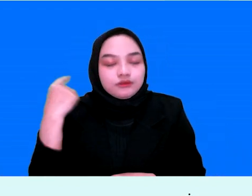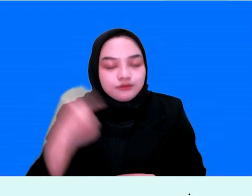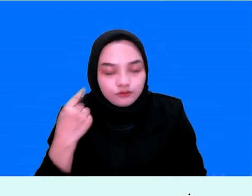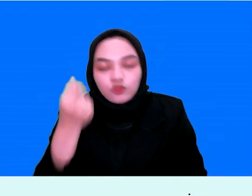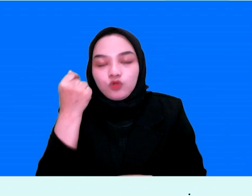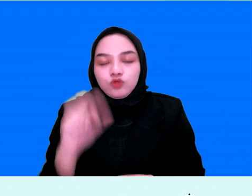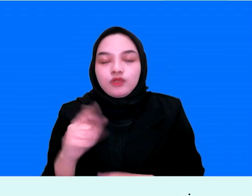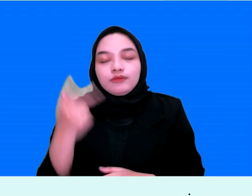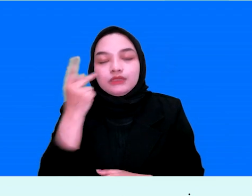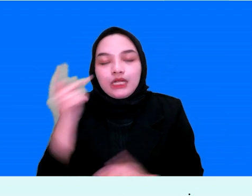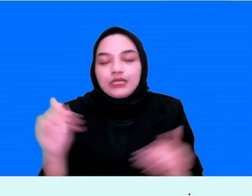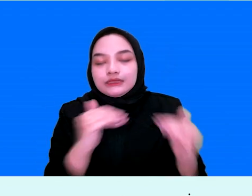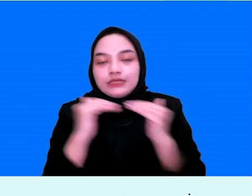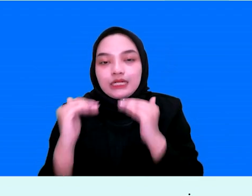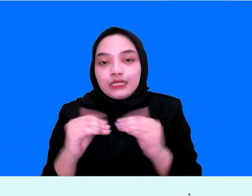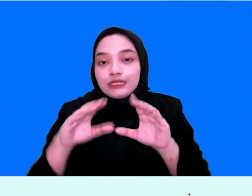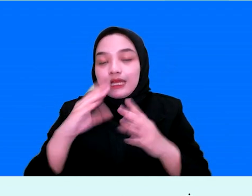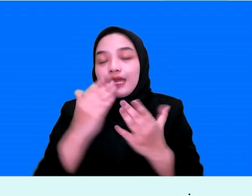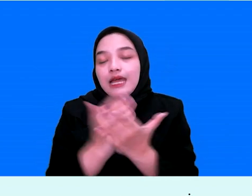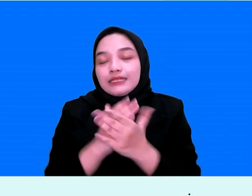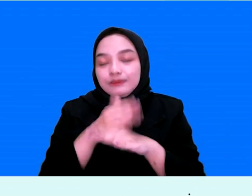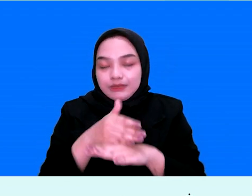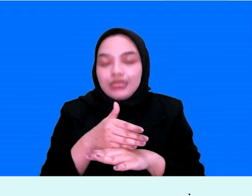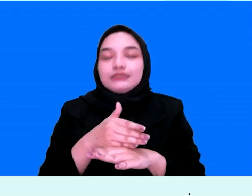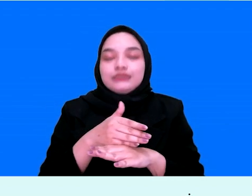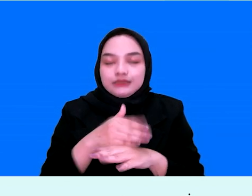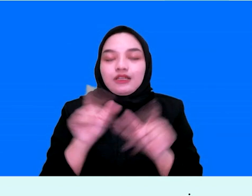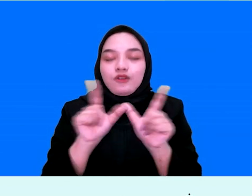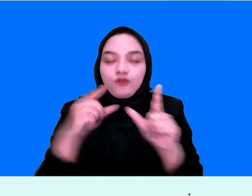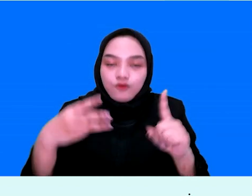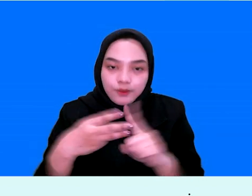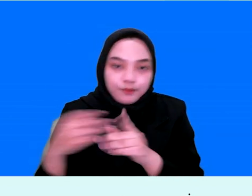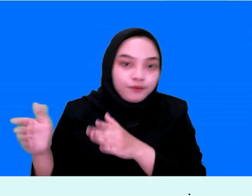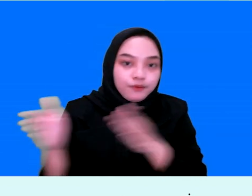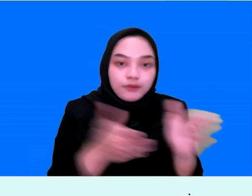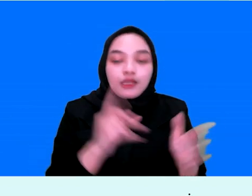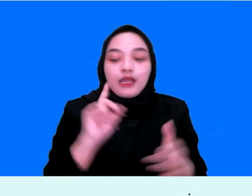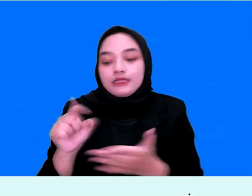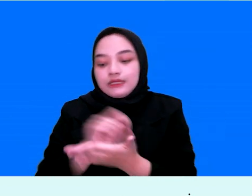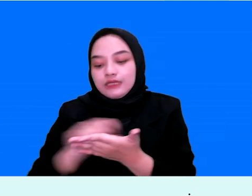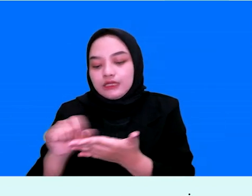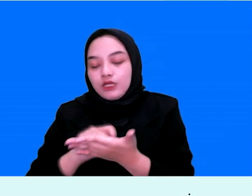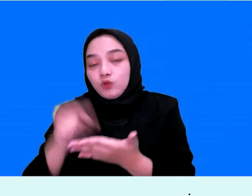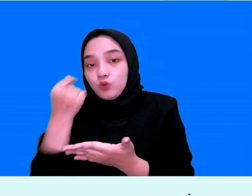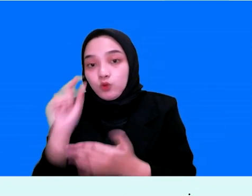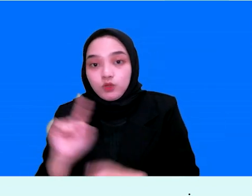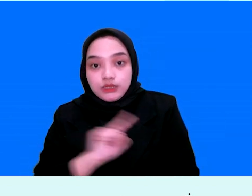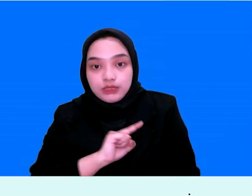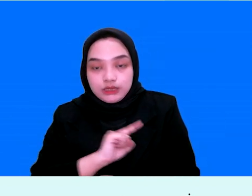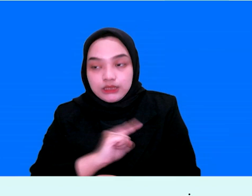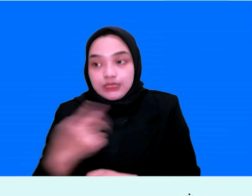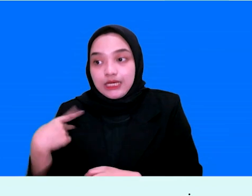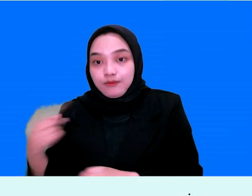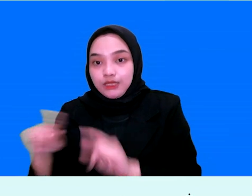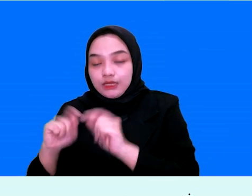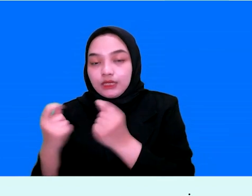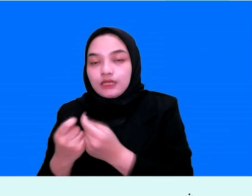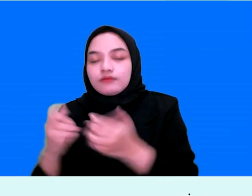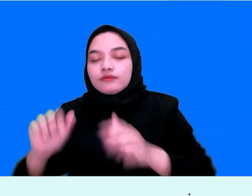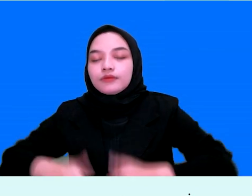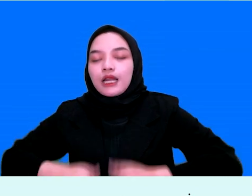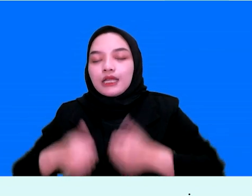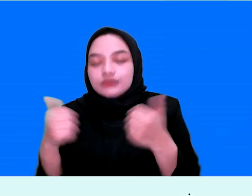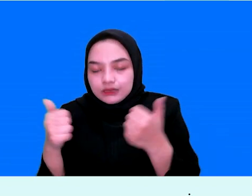standar aksesibilitas websitenya. Lanjut, ada juga catatan untuk kami berdasarkan hasil proses